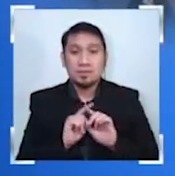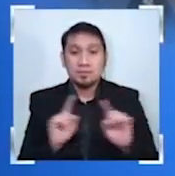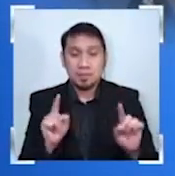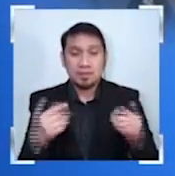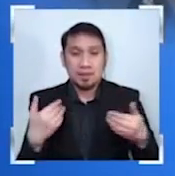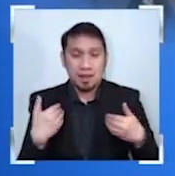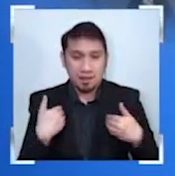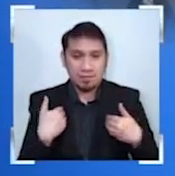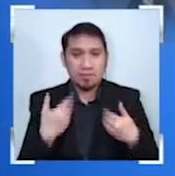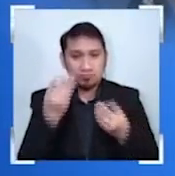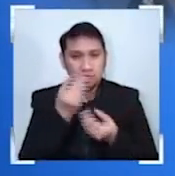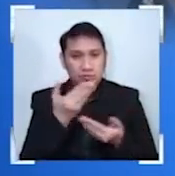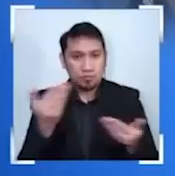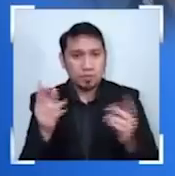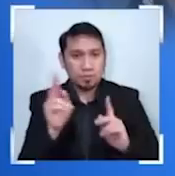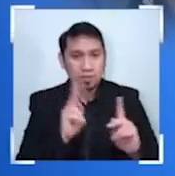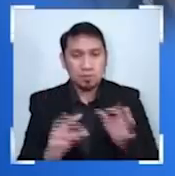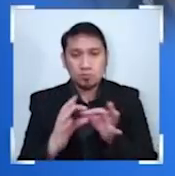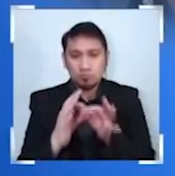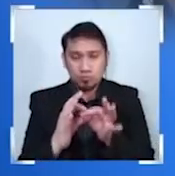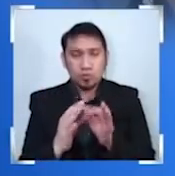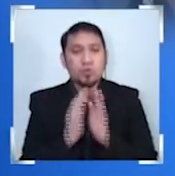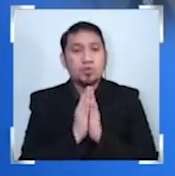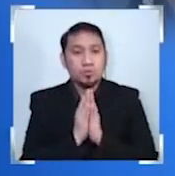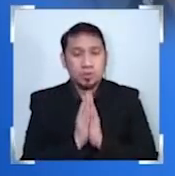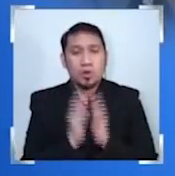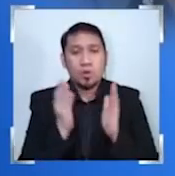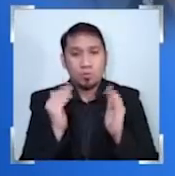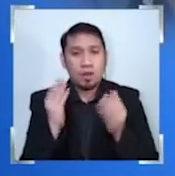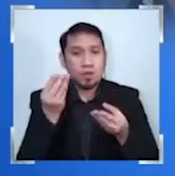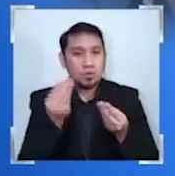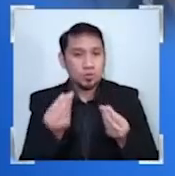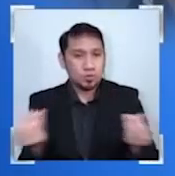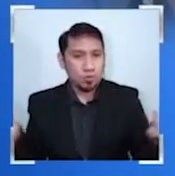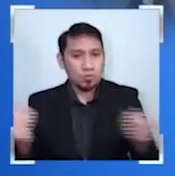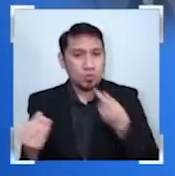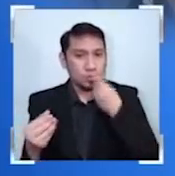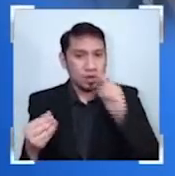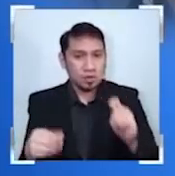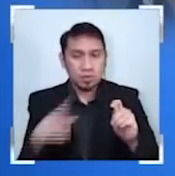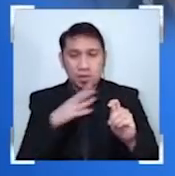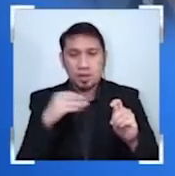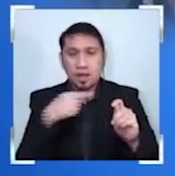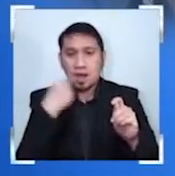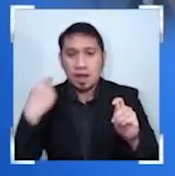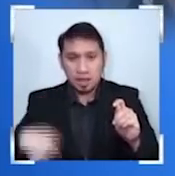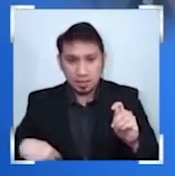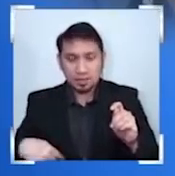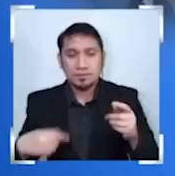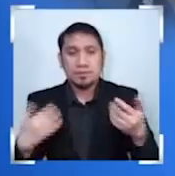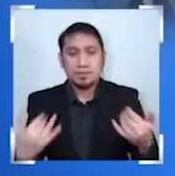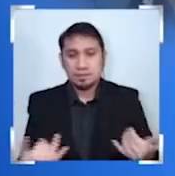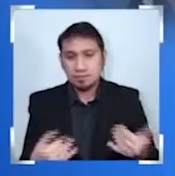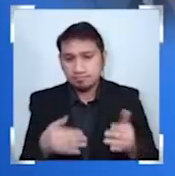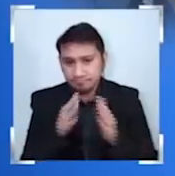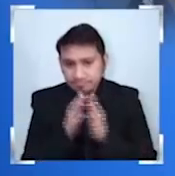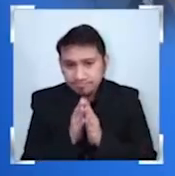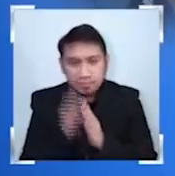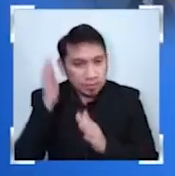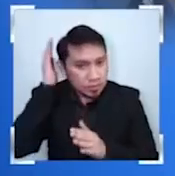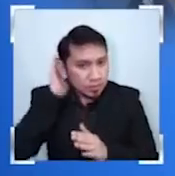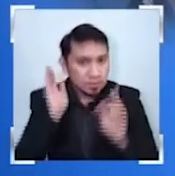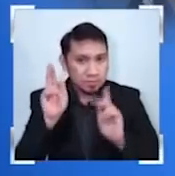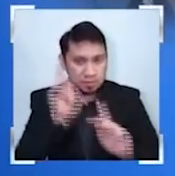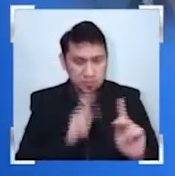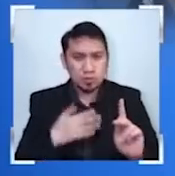mundo sa pagdarasal para humupa ang tensyon sa pagitan ng Russia at Ukraine. Nakikiusap din siya sa mga Pilipinong naroon na lumikas na